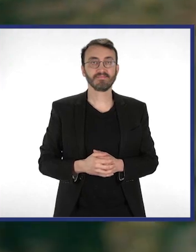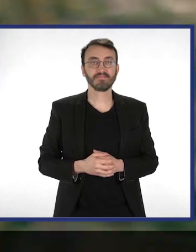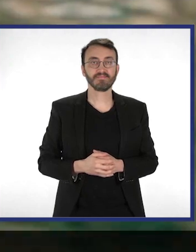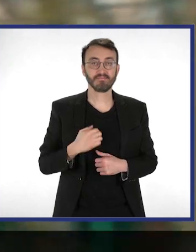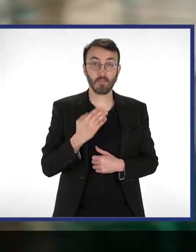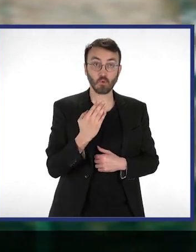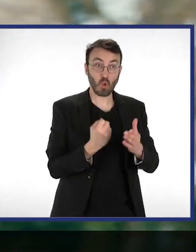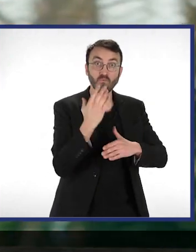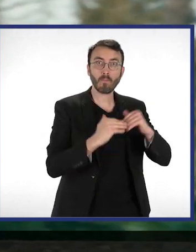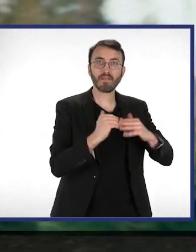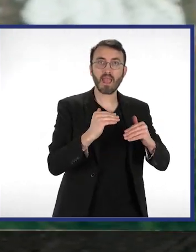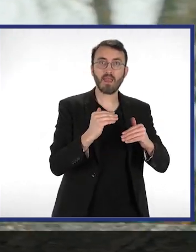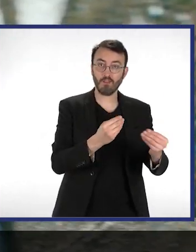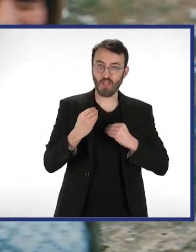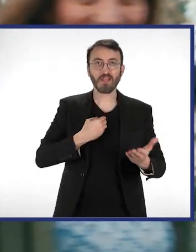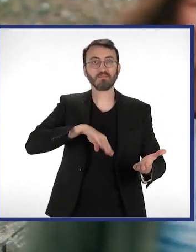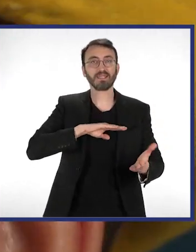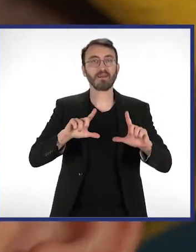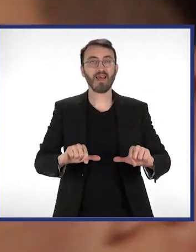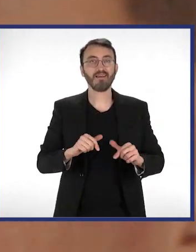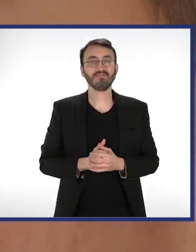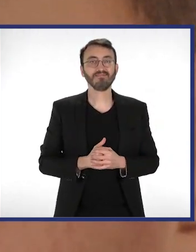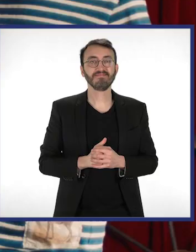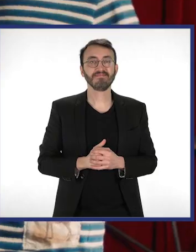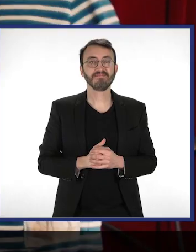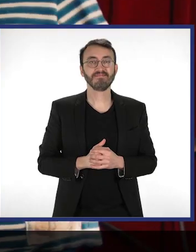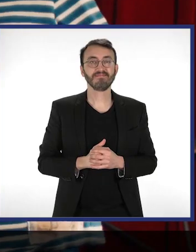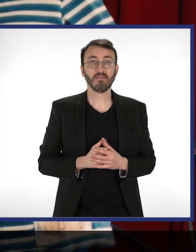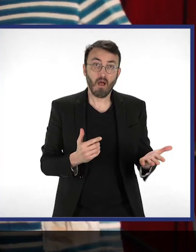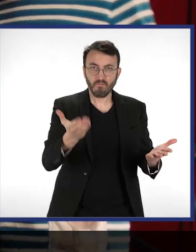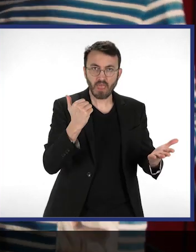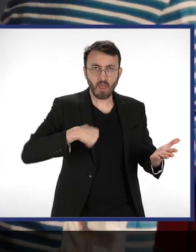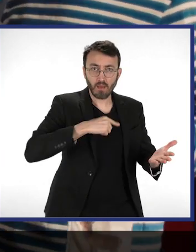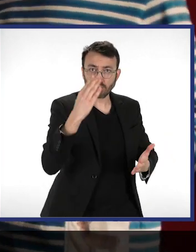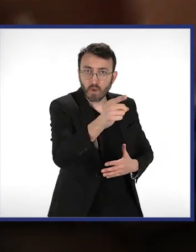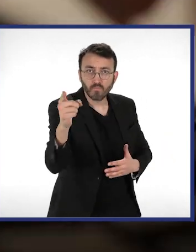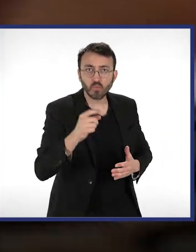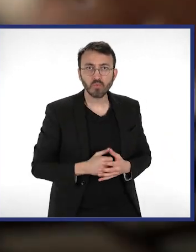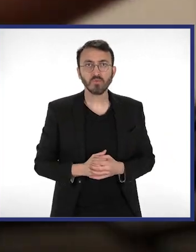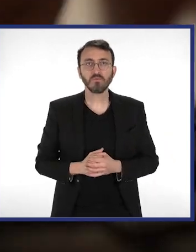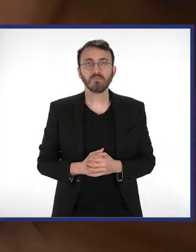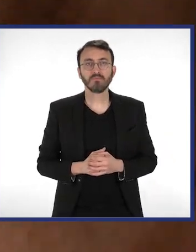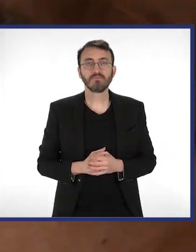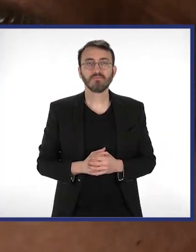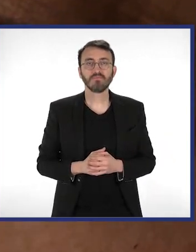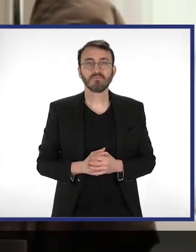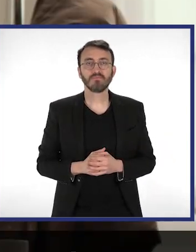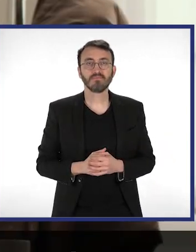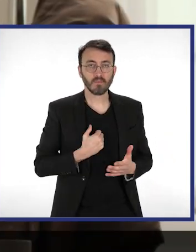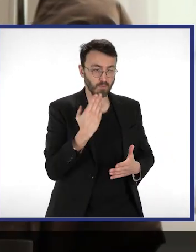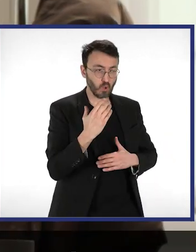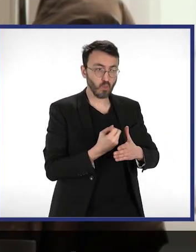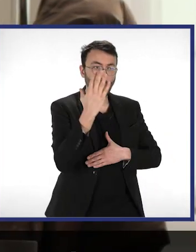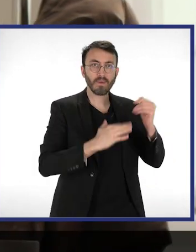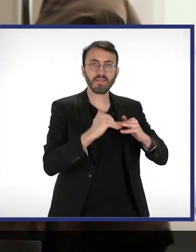Une quadra dans un parc. J'ai besoin d'un nouveau métier qui a du sens. Des enfants déguisés et un éducateur. Alors venez, on a besoin de vous. Une jeune femme pianote sur son ordinateur. J'ai besoin